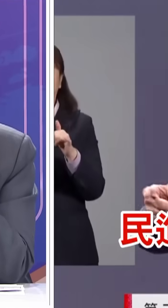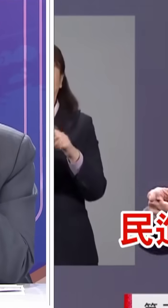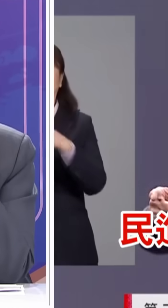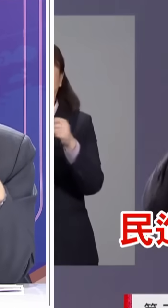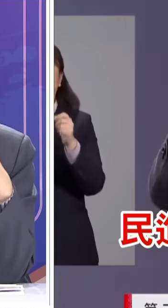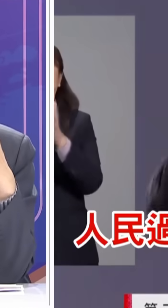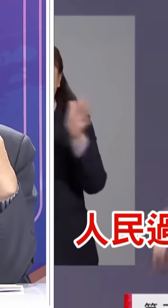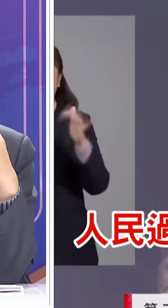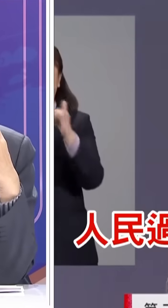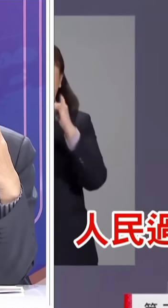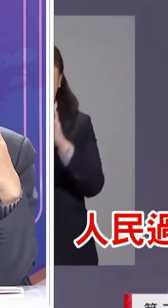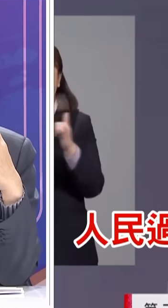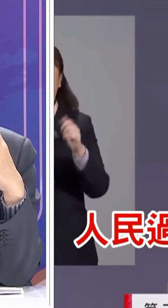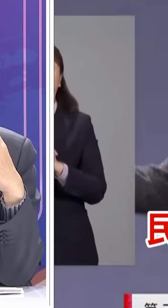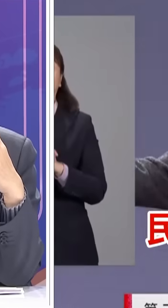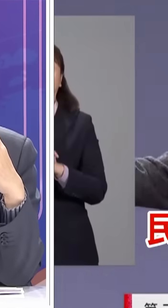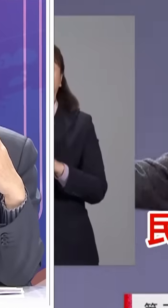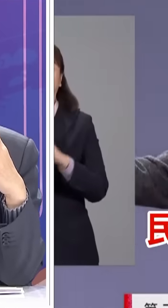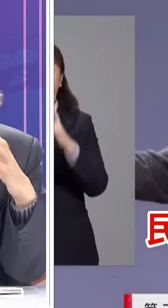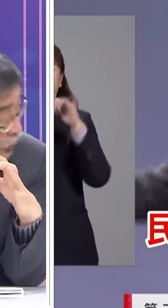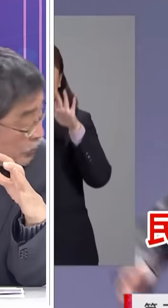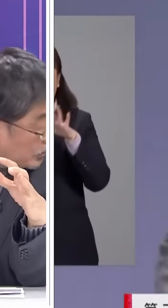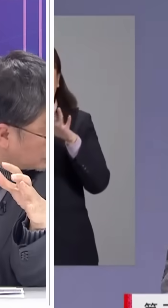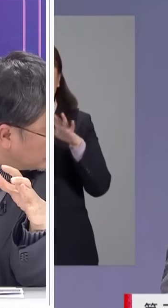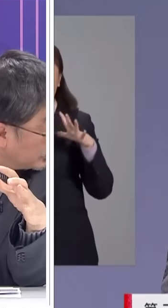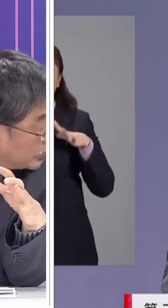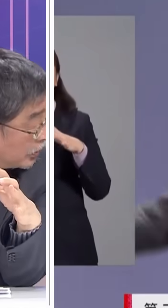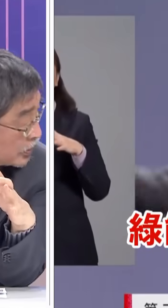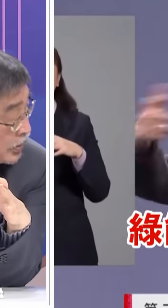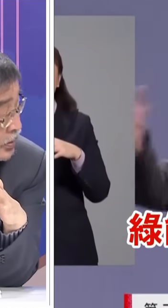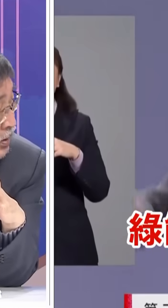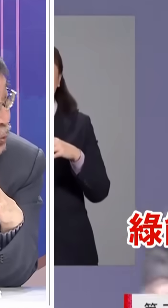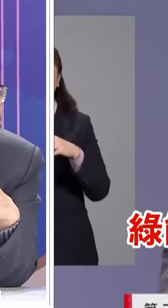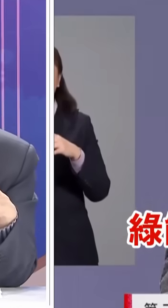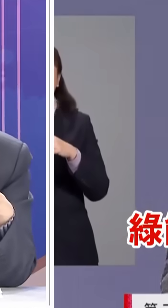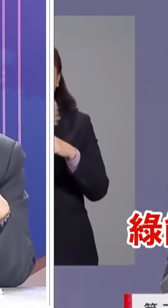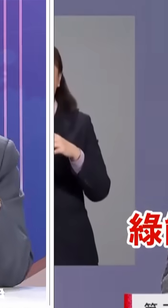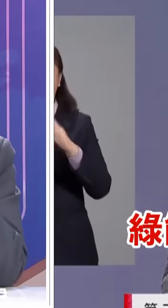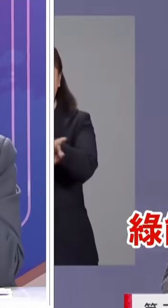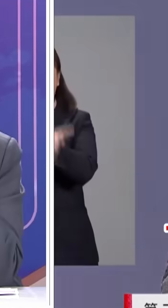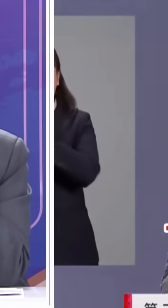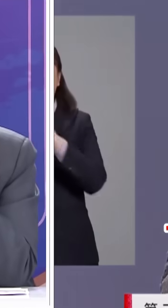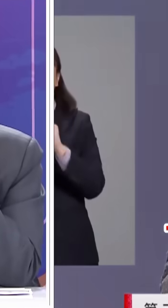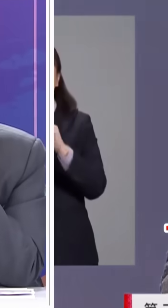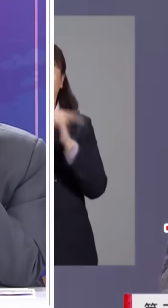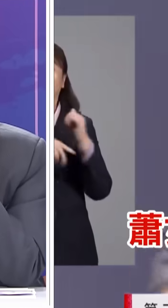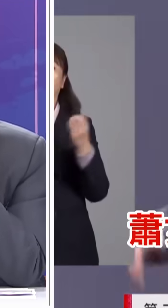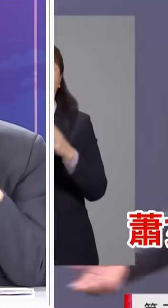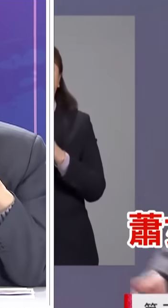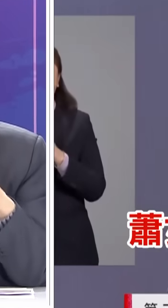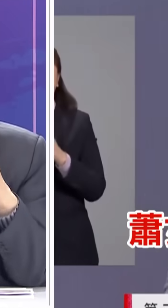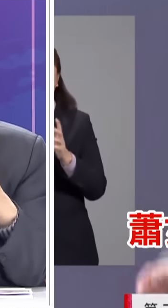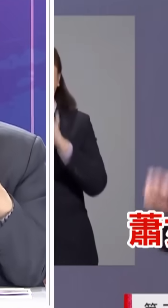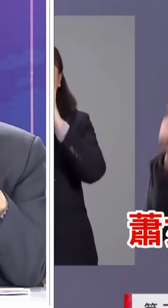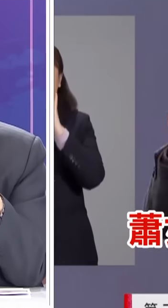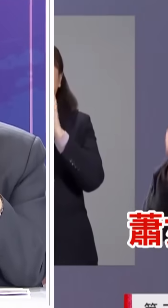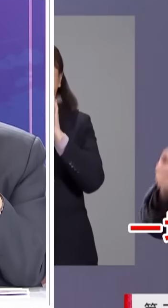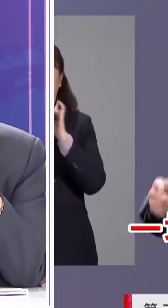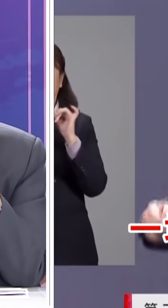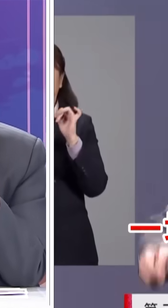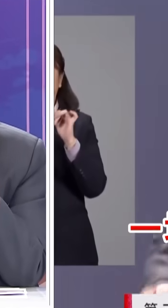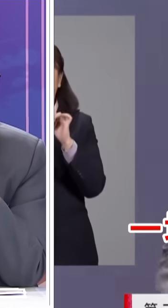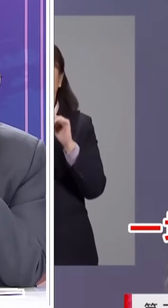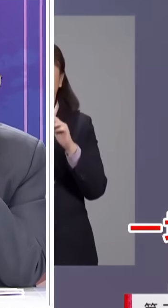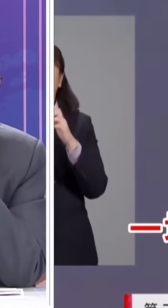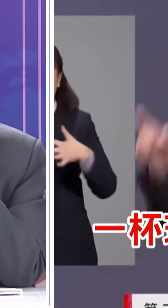然他是比较姿态会比较低一点点，跟以前咄咄逼人不太一样了，不还是要小心